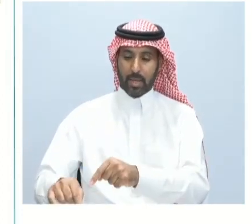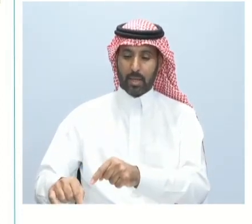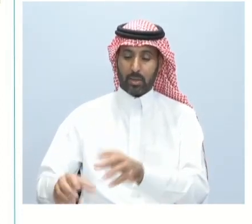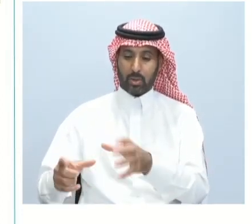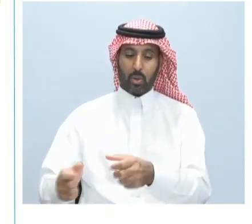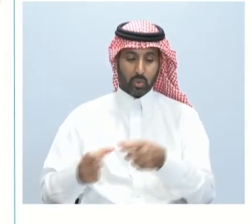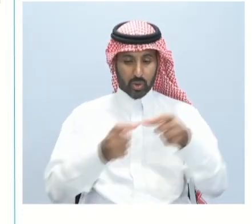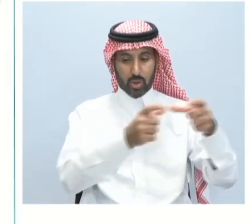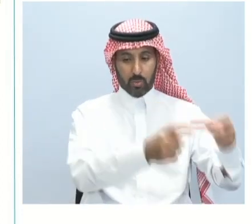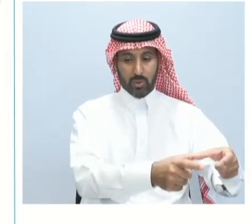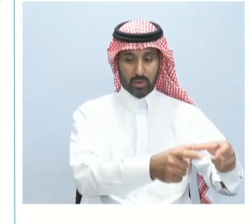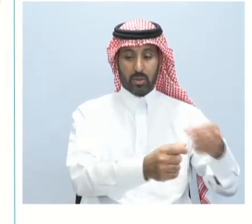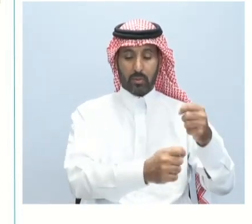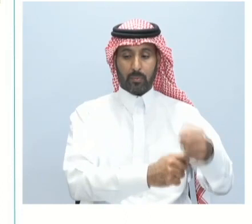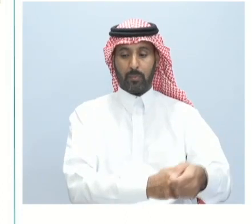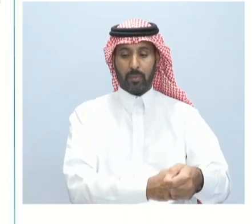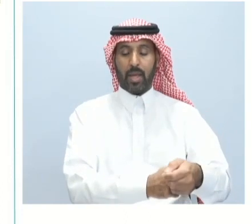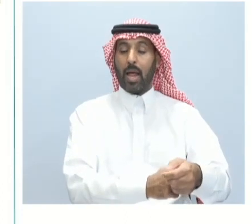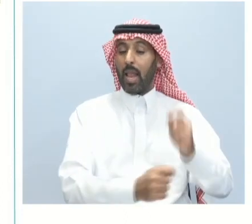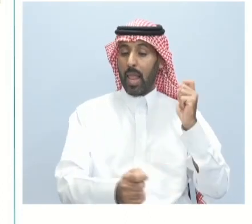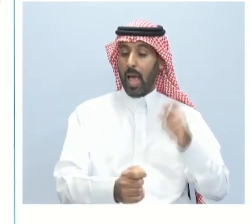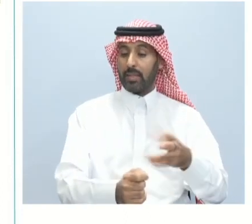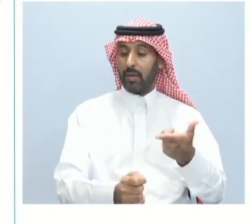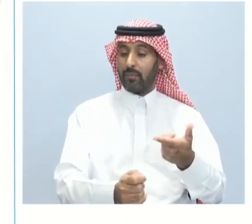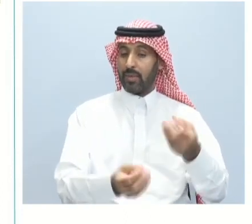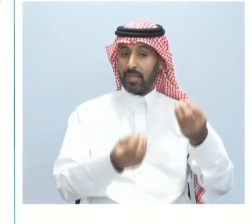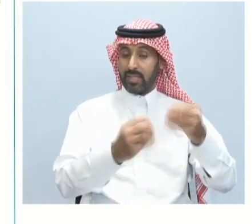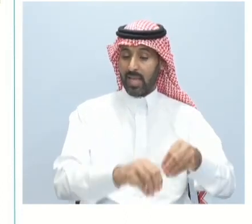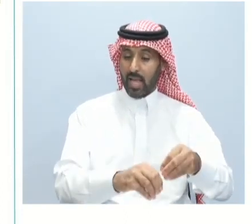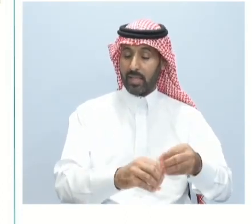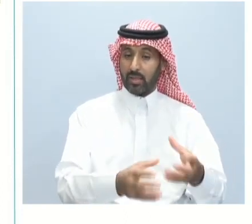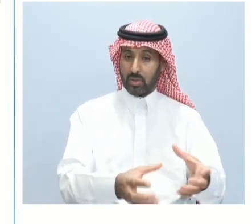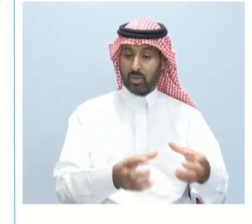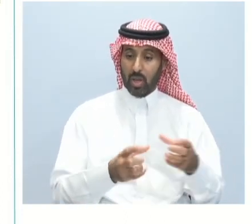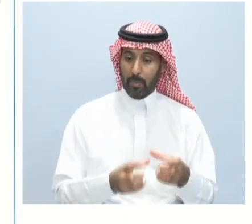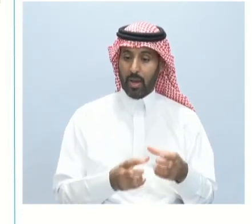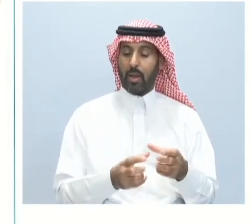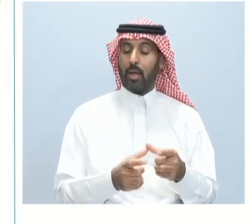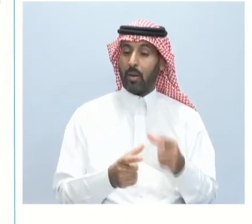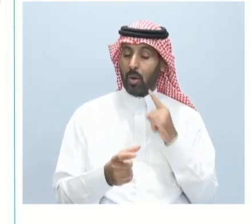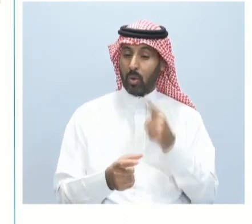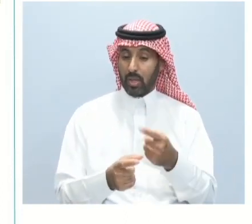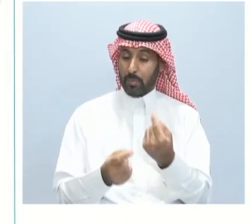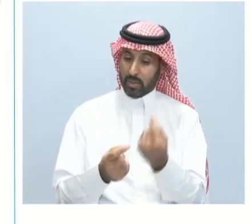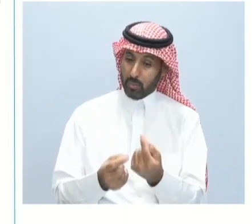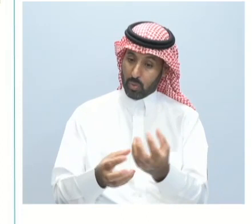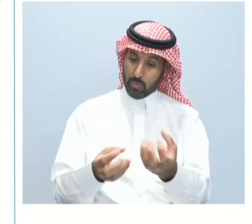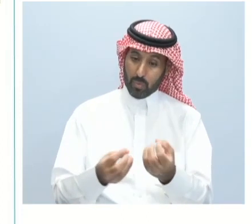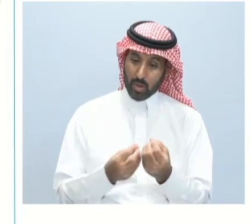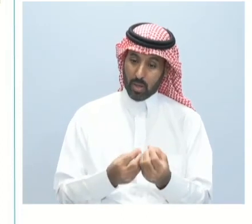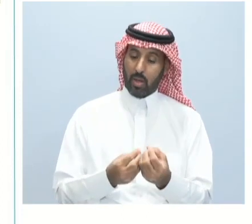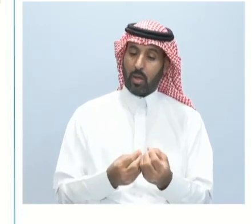لتوصيل المنتج الى العملاء الهدف منها زياده استقبال المنتجات والطلبات من العملاء